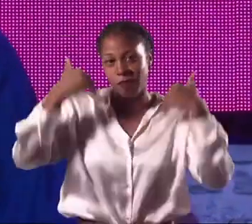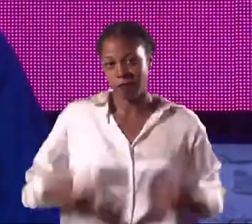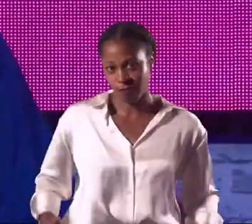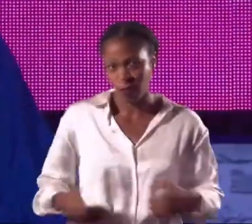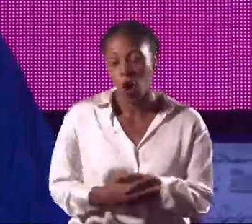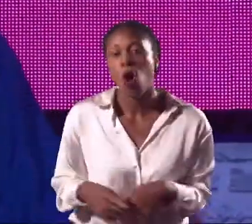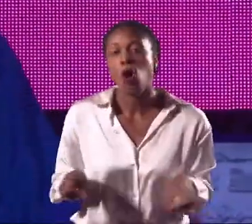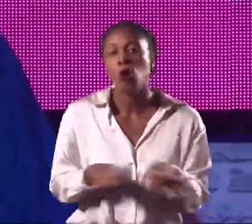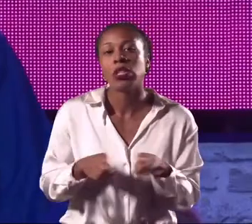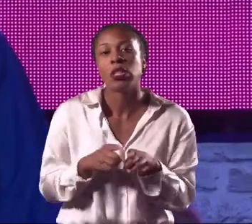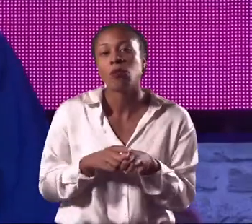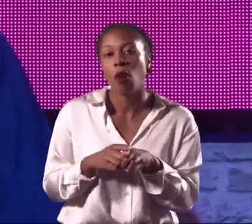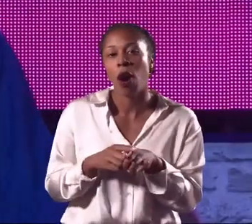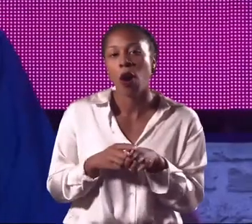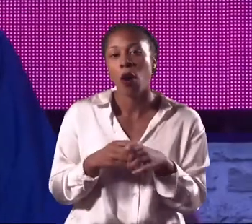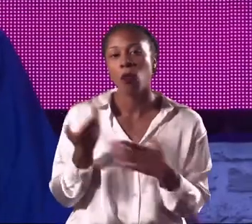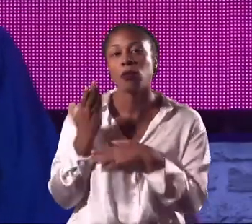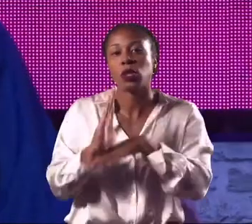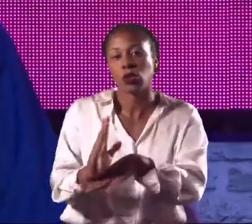l'espace des luttes,